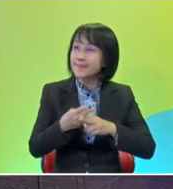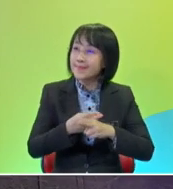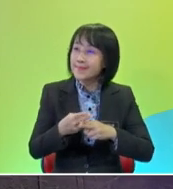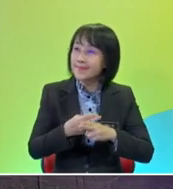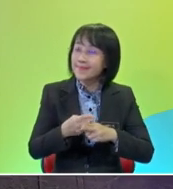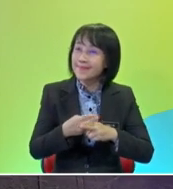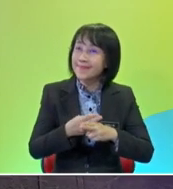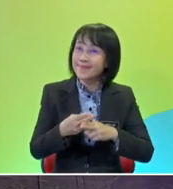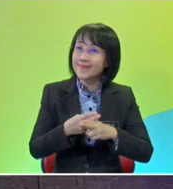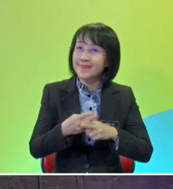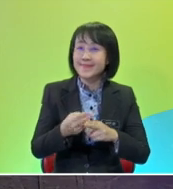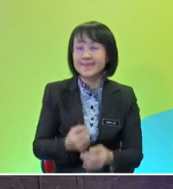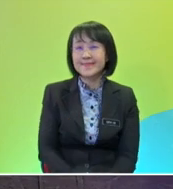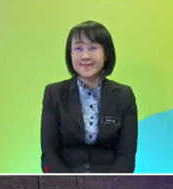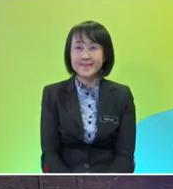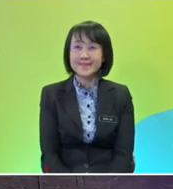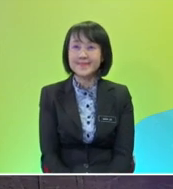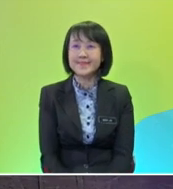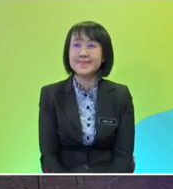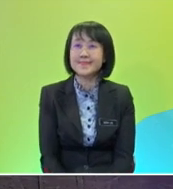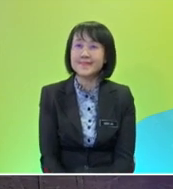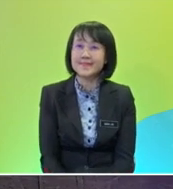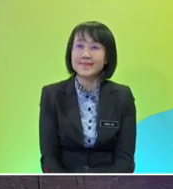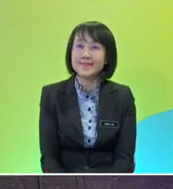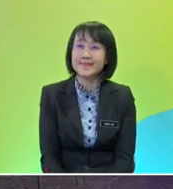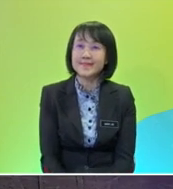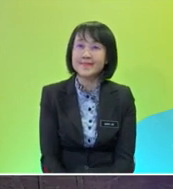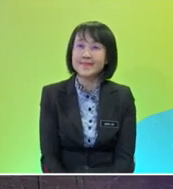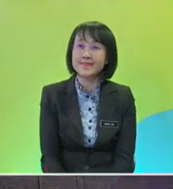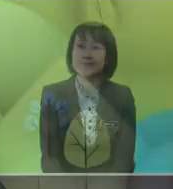kembali selepas ini di slot tahap 1 Didik TV KPM.